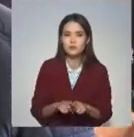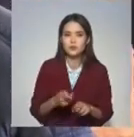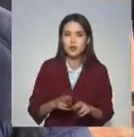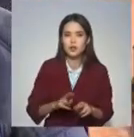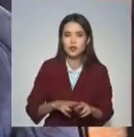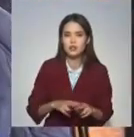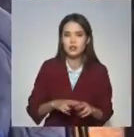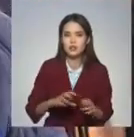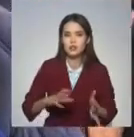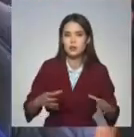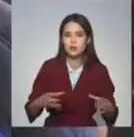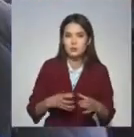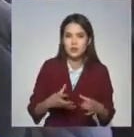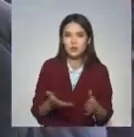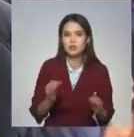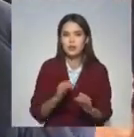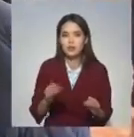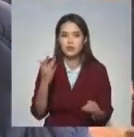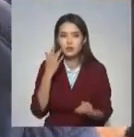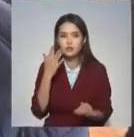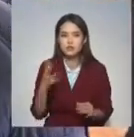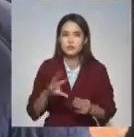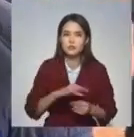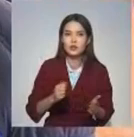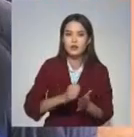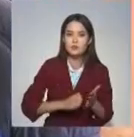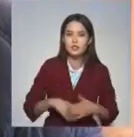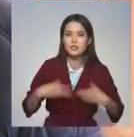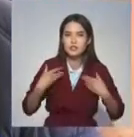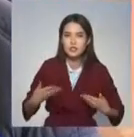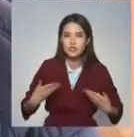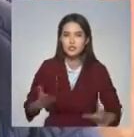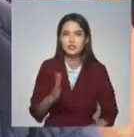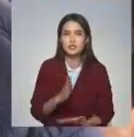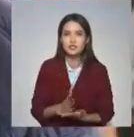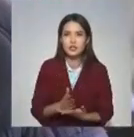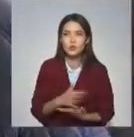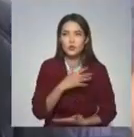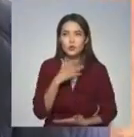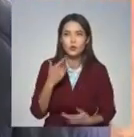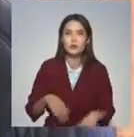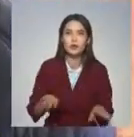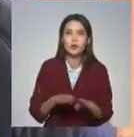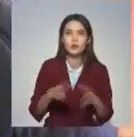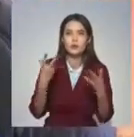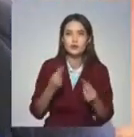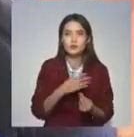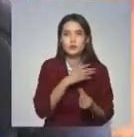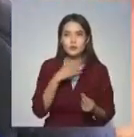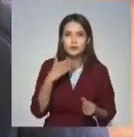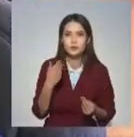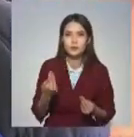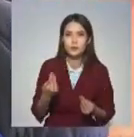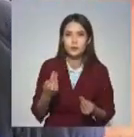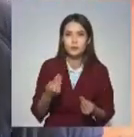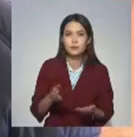отбасы, бағанағы бала шағаның нәпақасын табу мақсатында келіп отқаннан кейін көбісі осындай жерде көп